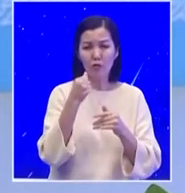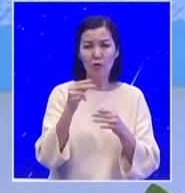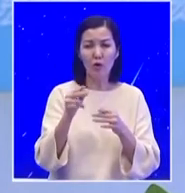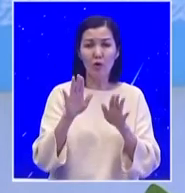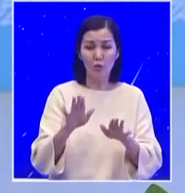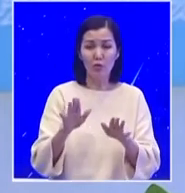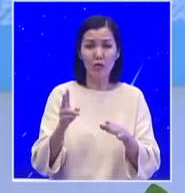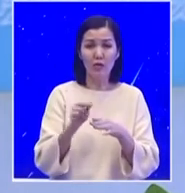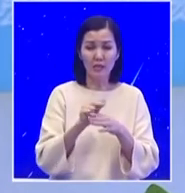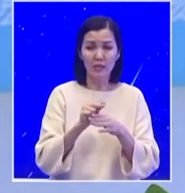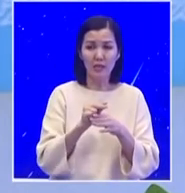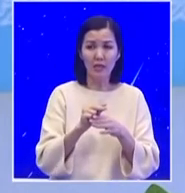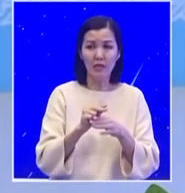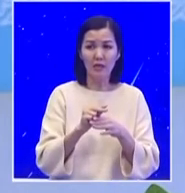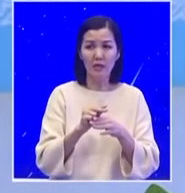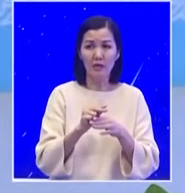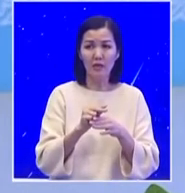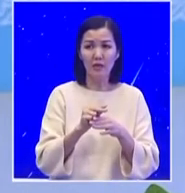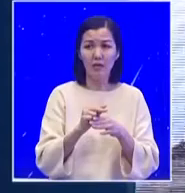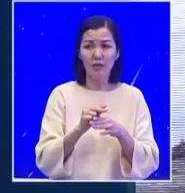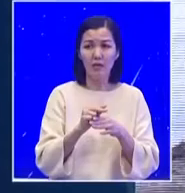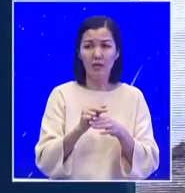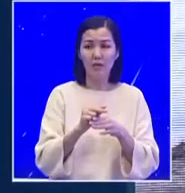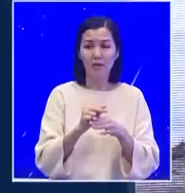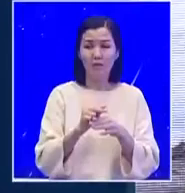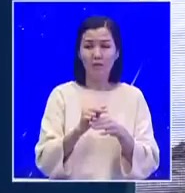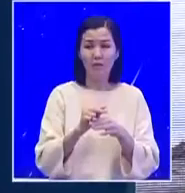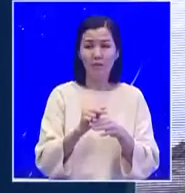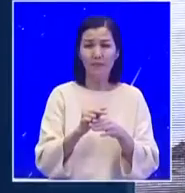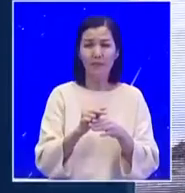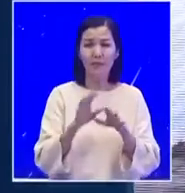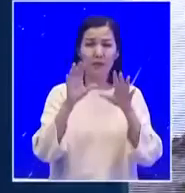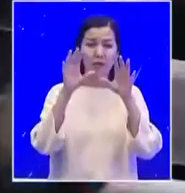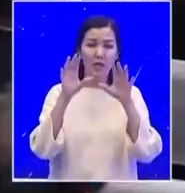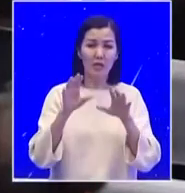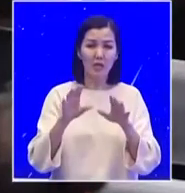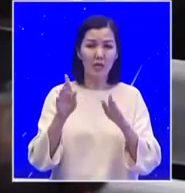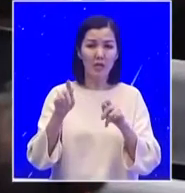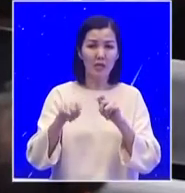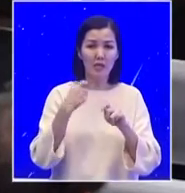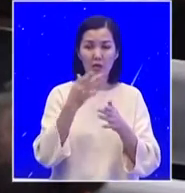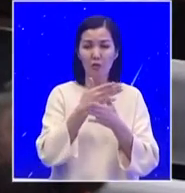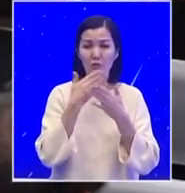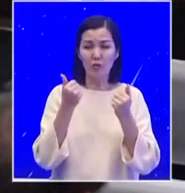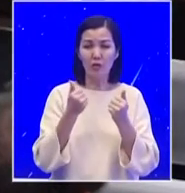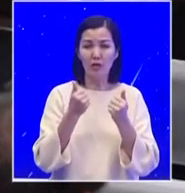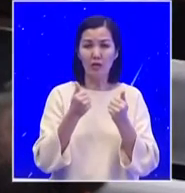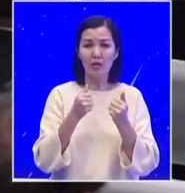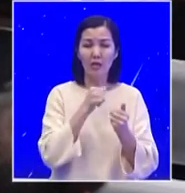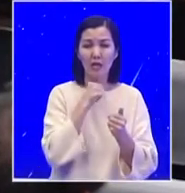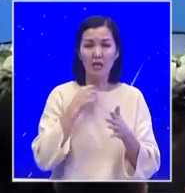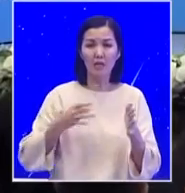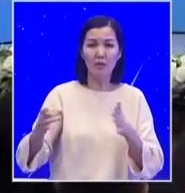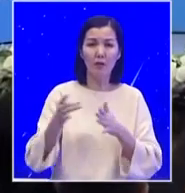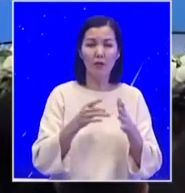сделали около 50 с лишним мостов построили. Незаконное строительство объектов – распространенное явление в Талгарском районе.